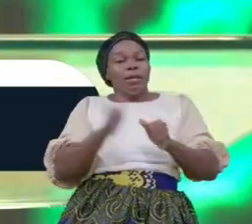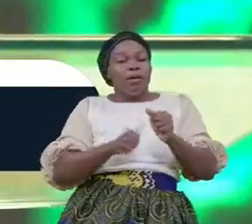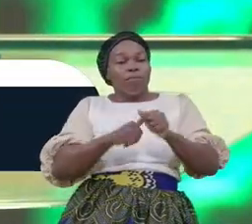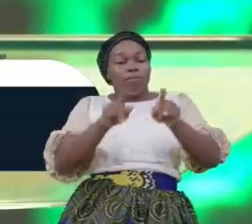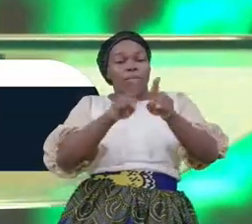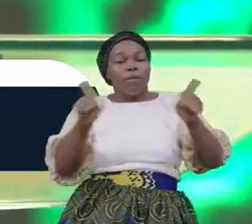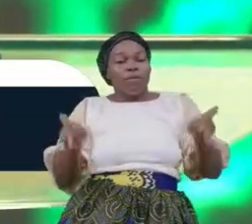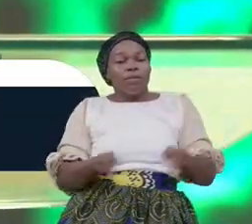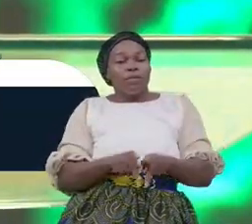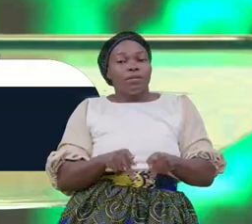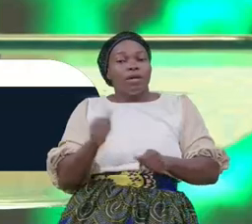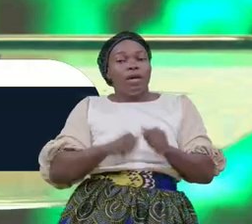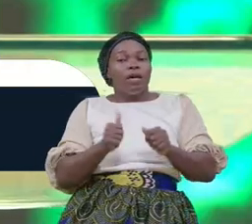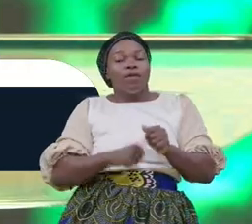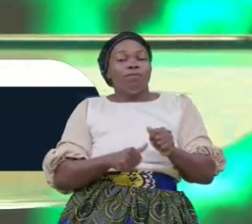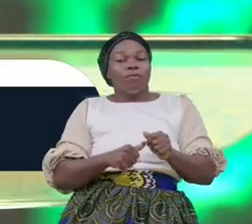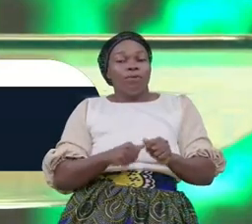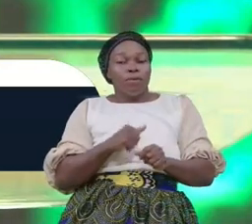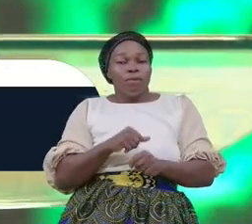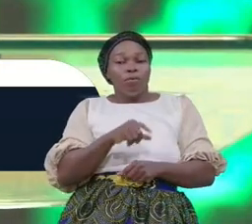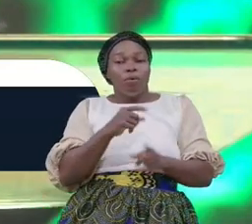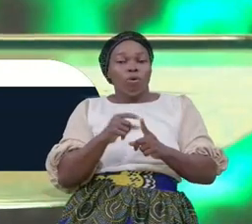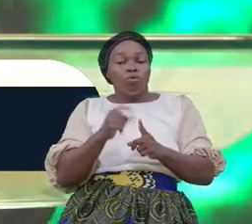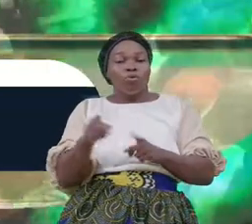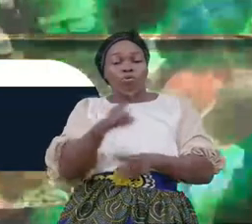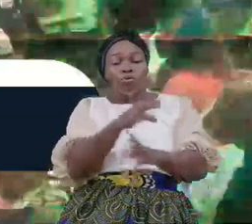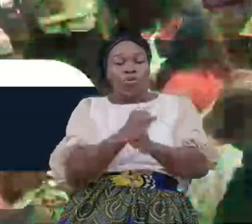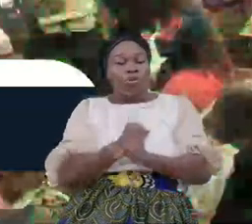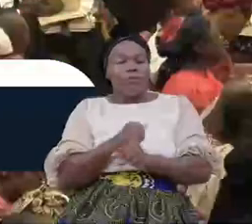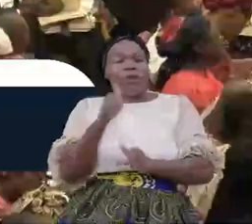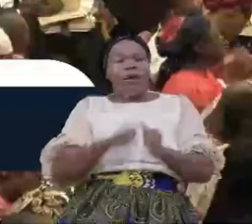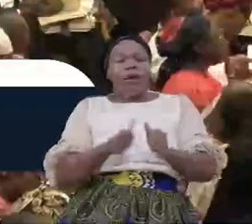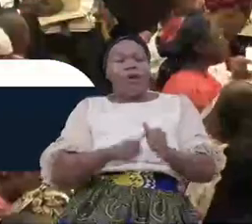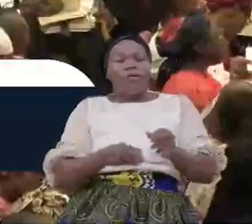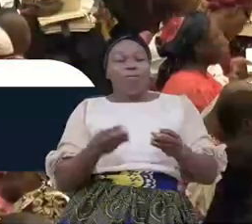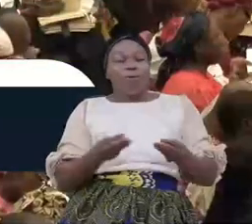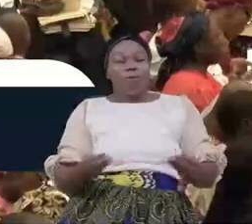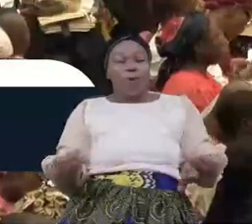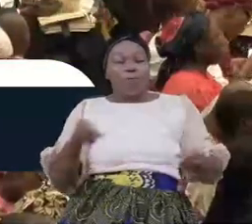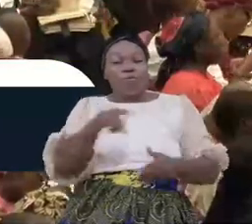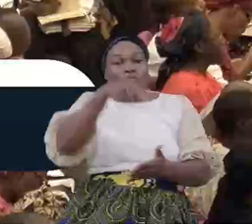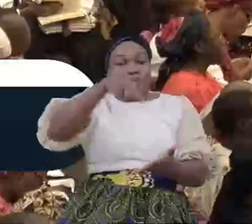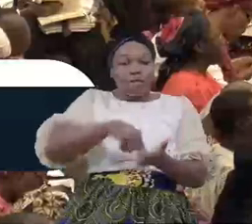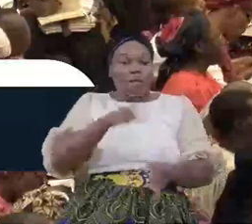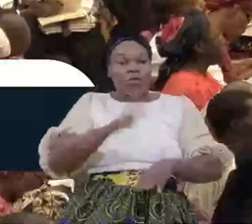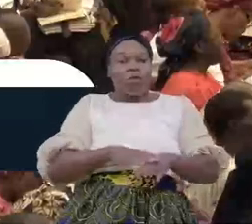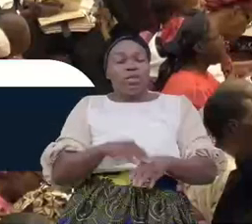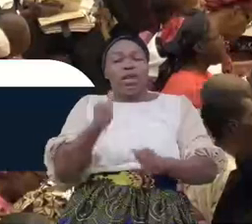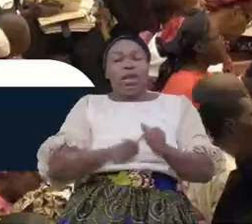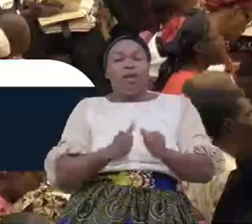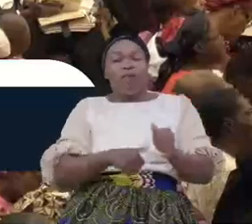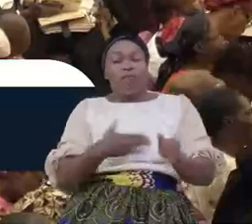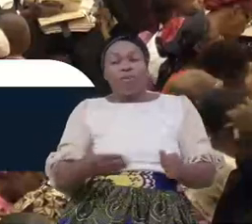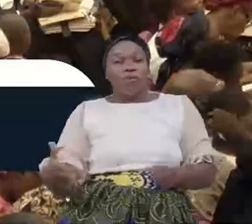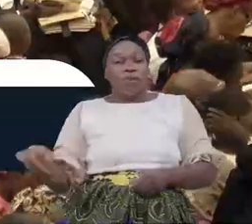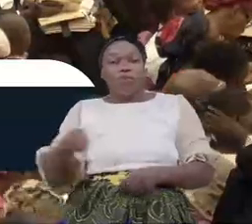réclamez, toute parole que vous recevez, tout sort sur lequel vous vous tenez, tout ce